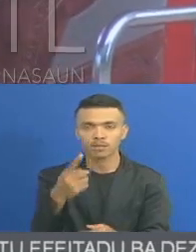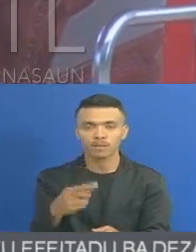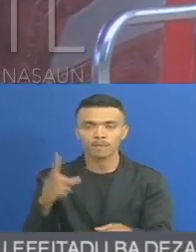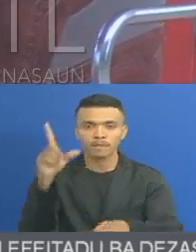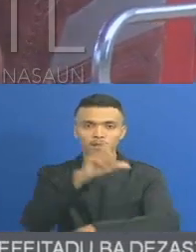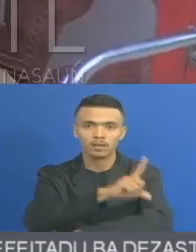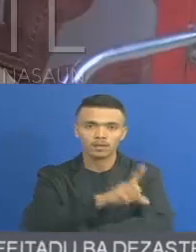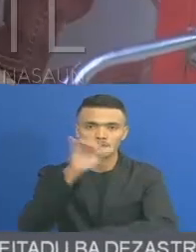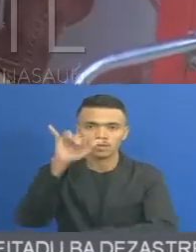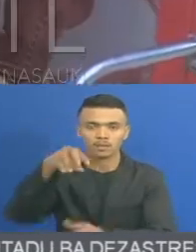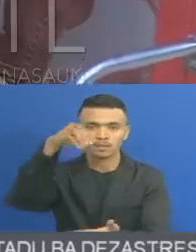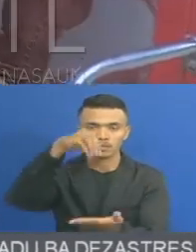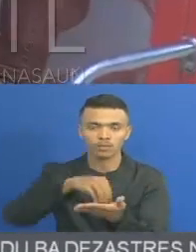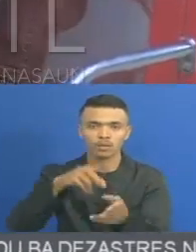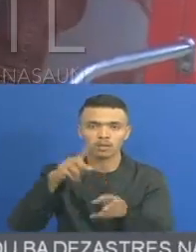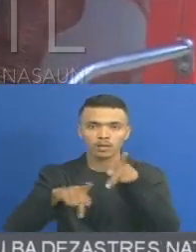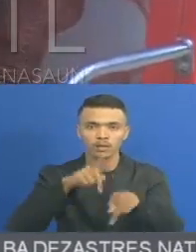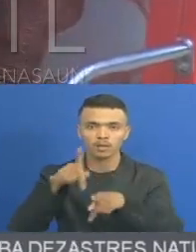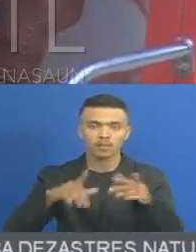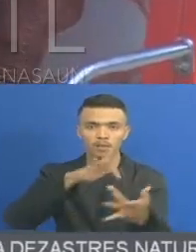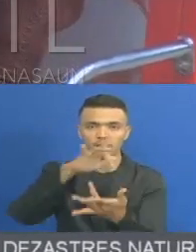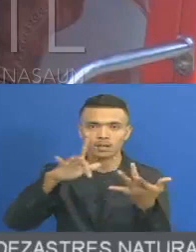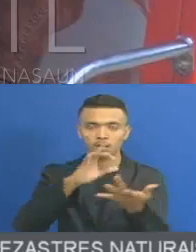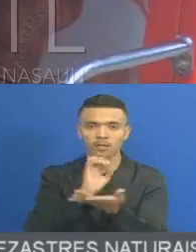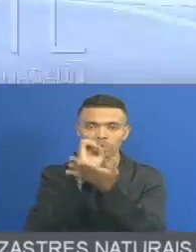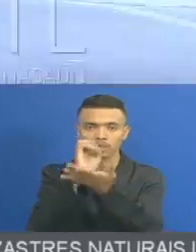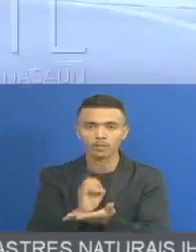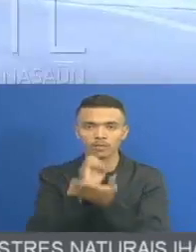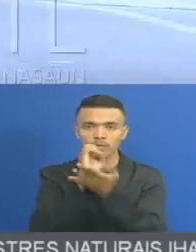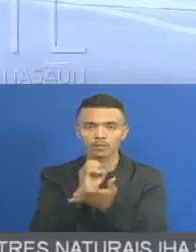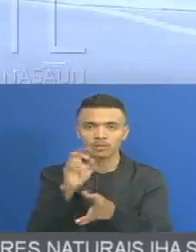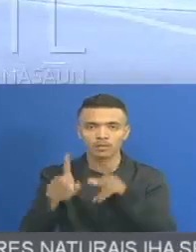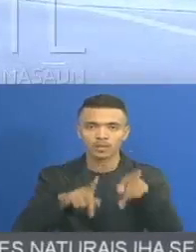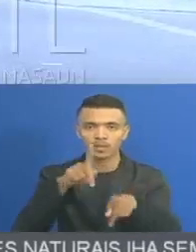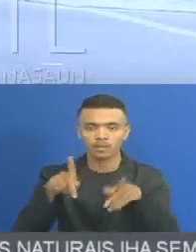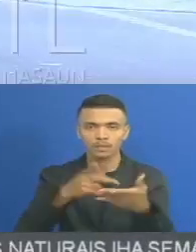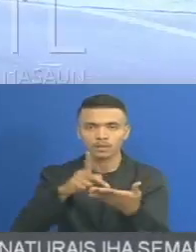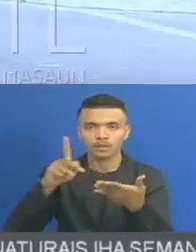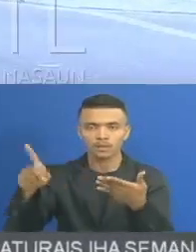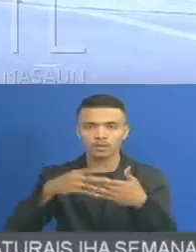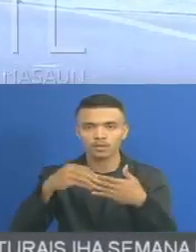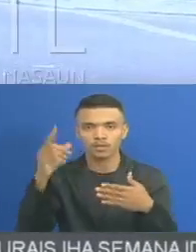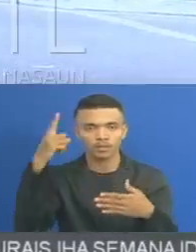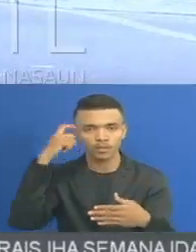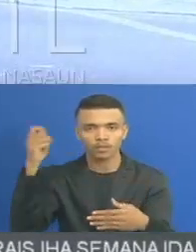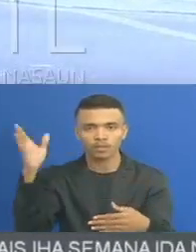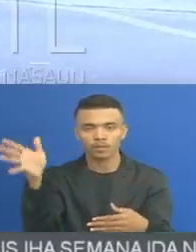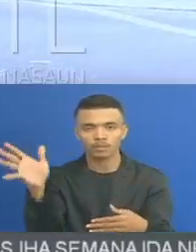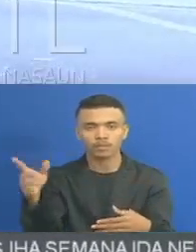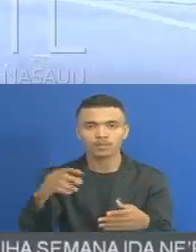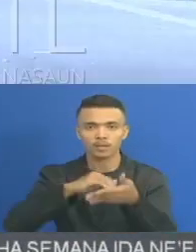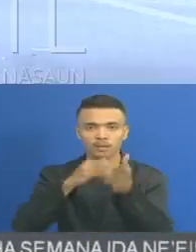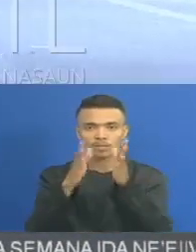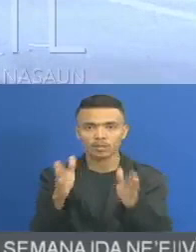loron sira tula passageiros sale o capital veicusi no cada passageiros selo centavos limanulu. Estudante centavos